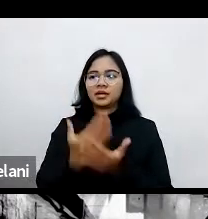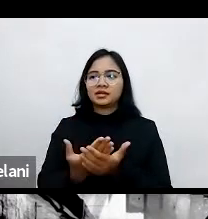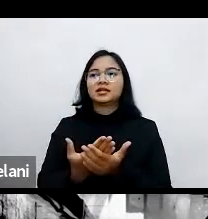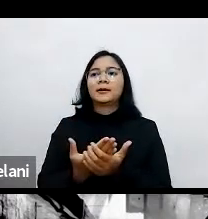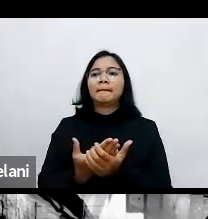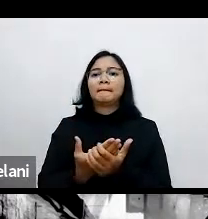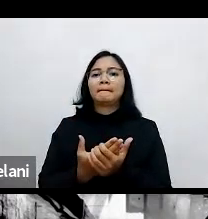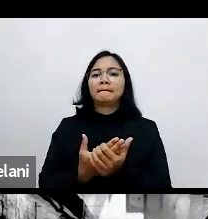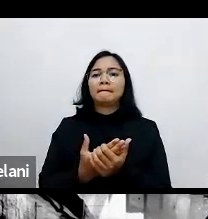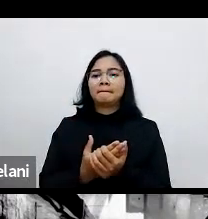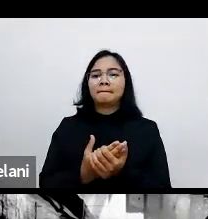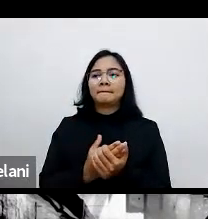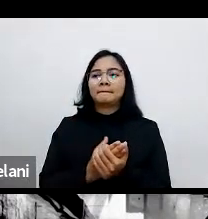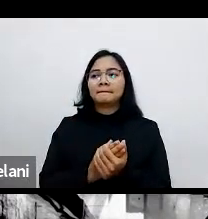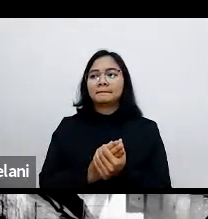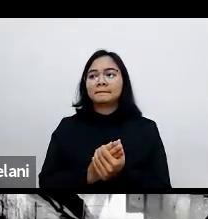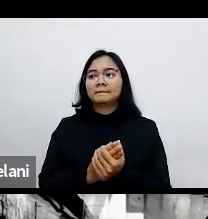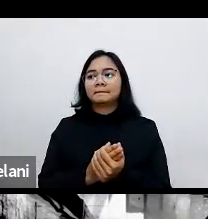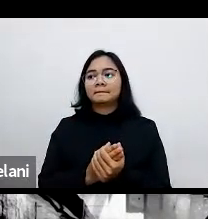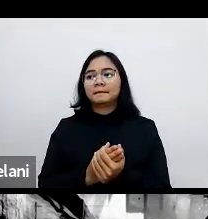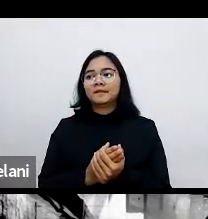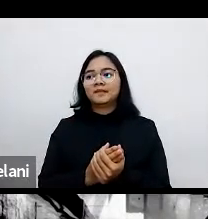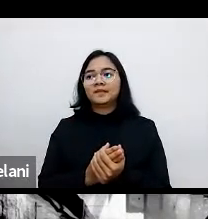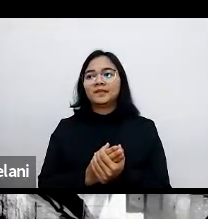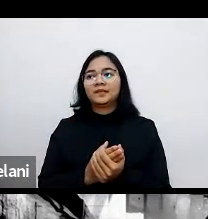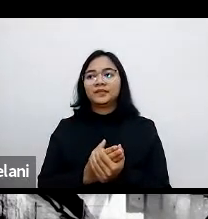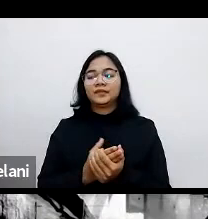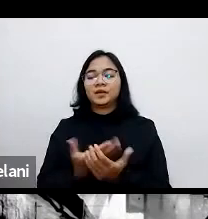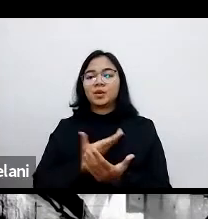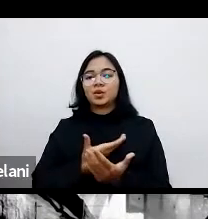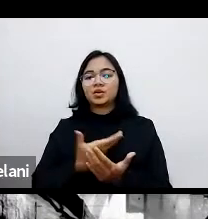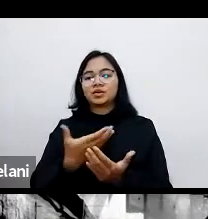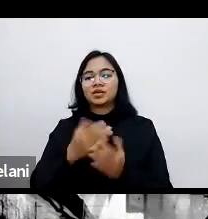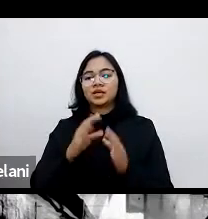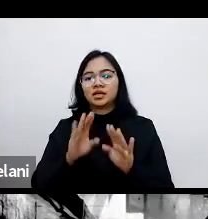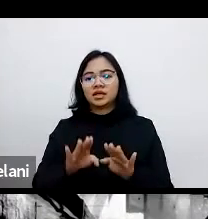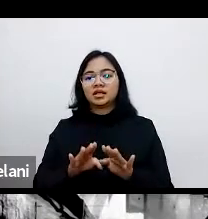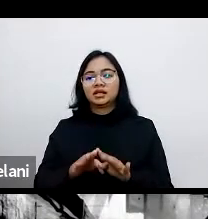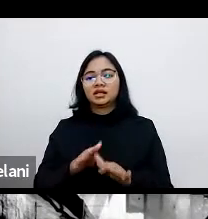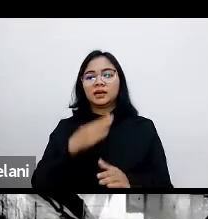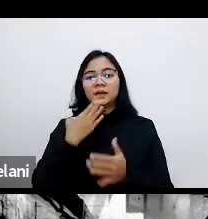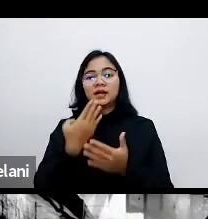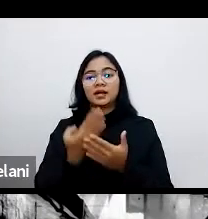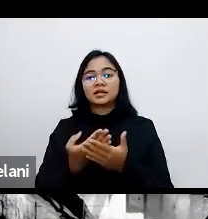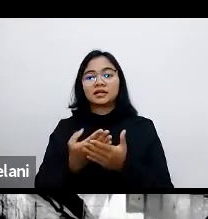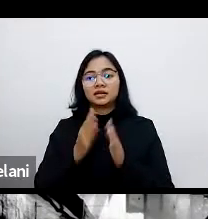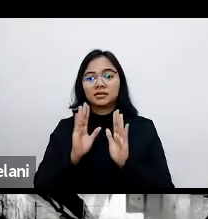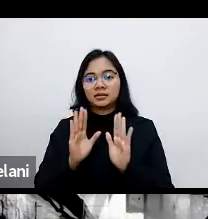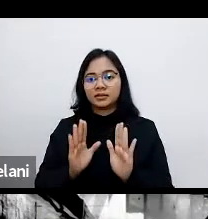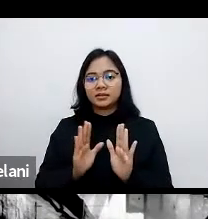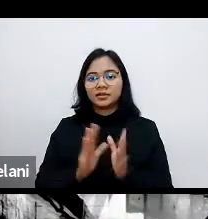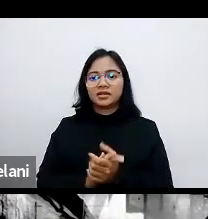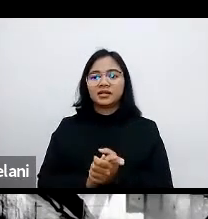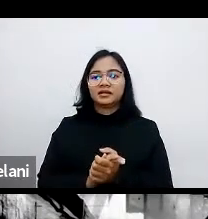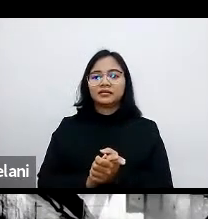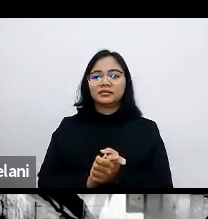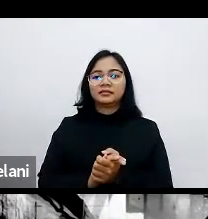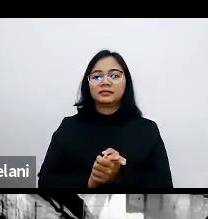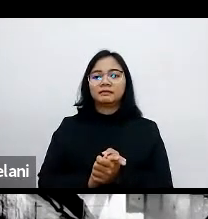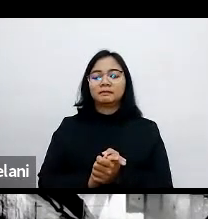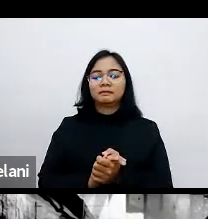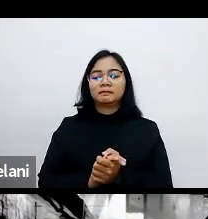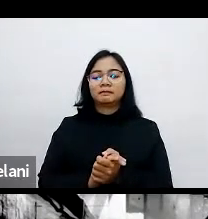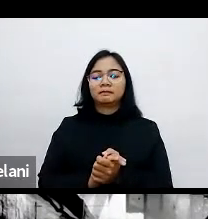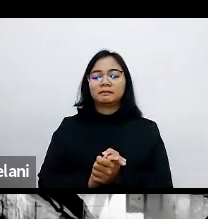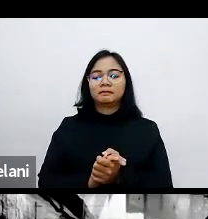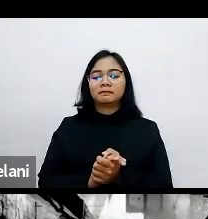Zoom gitu ya. Tapi kalau mau stay dan membantu kita juga terima kasih sekali, dan mohon maaf extra time ya. Ada extra time kali ini karena